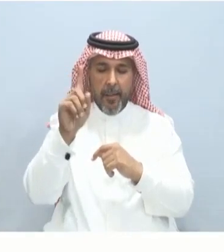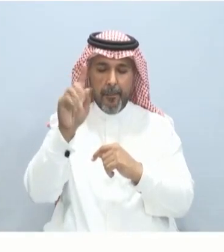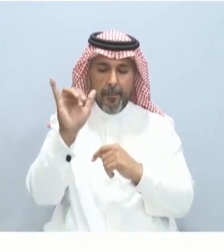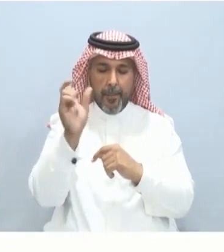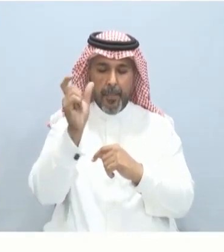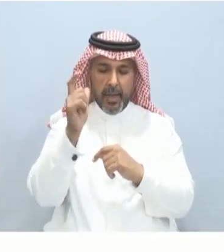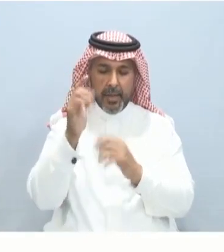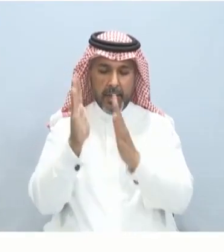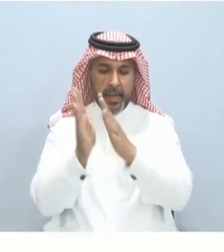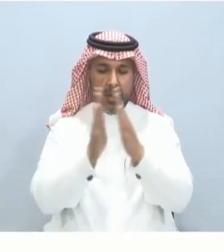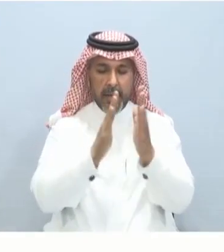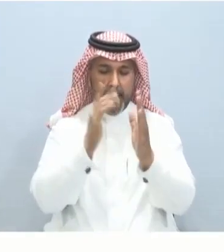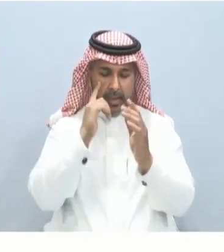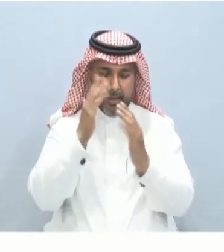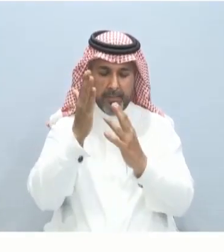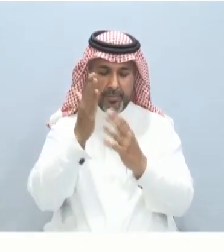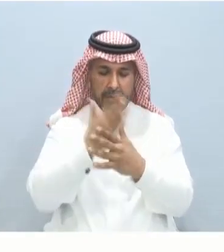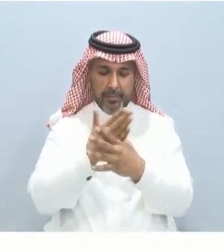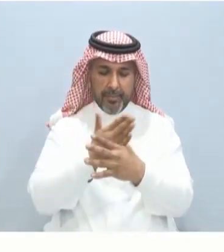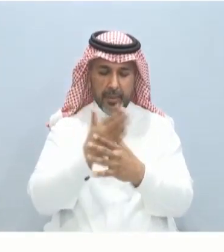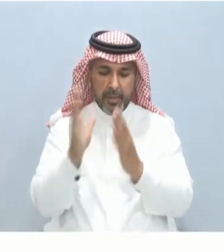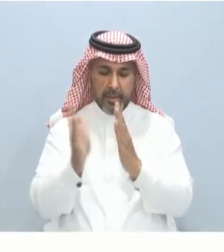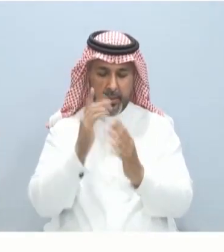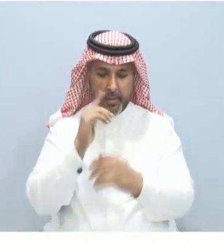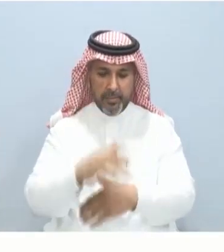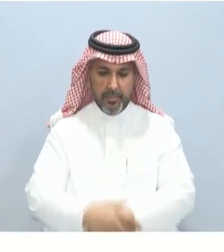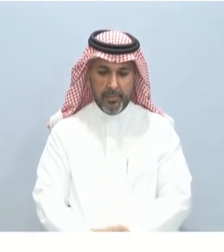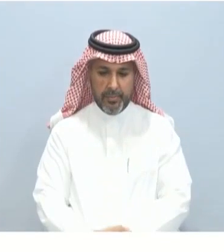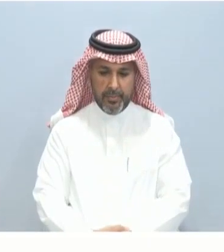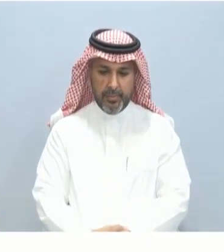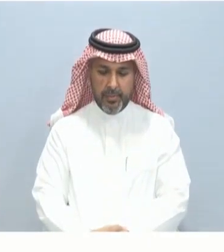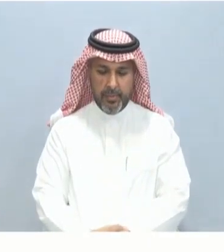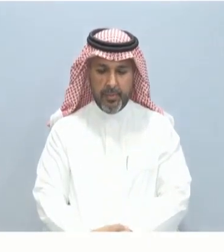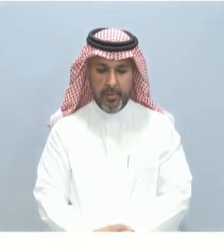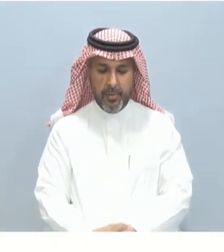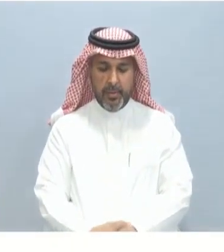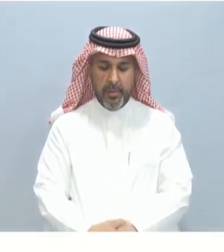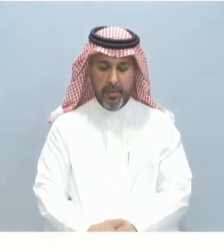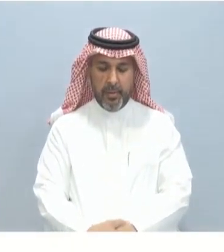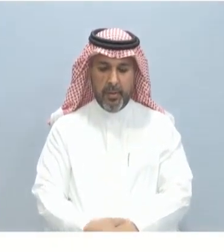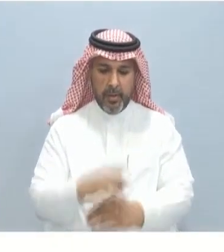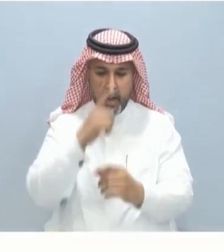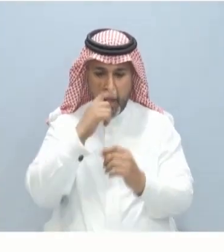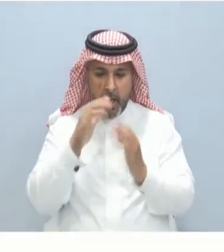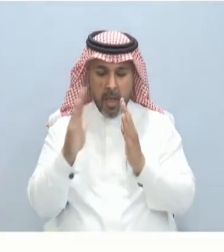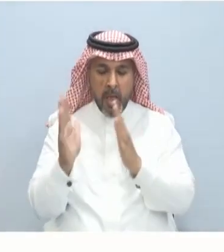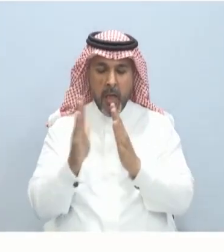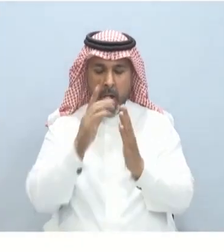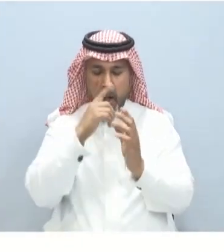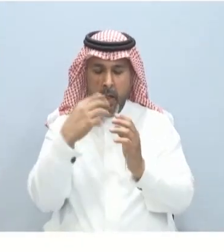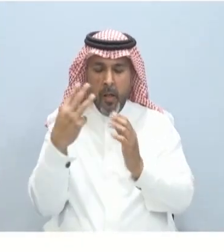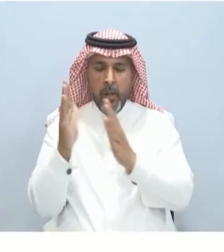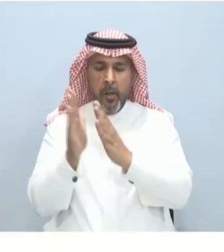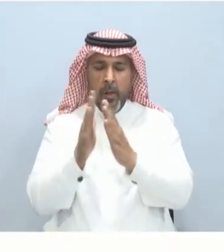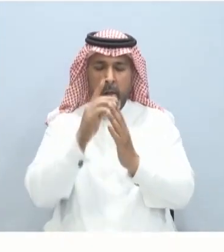نعم مربع الفرق بين حدين والناتج عباره عن ثلاثيه حد بهذا الشكل